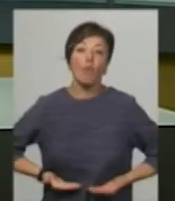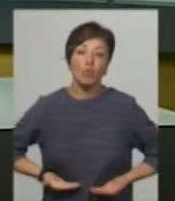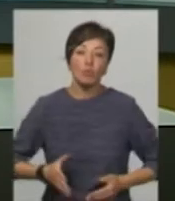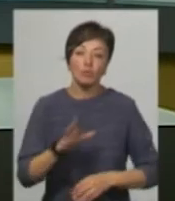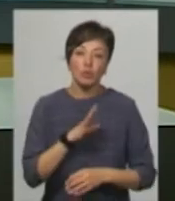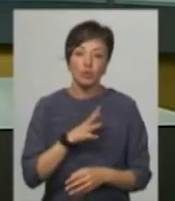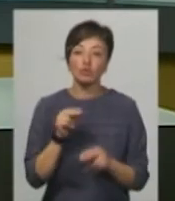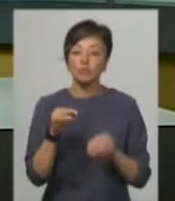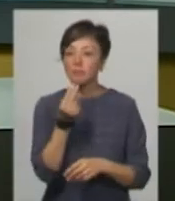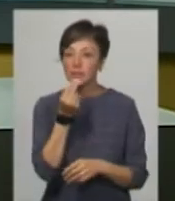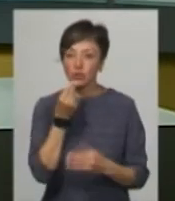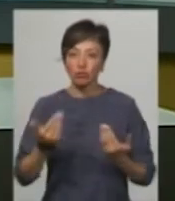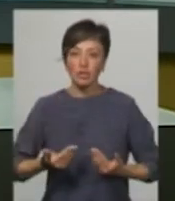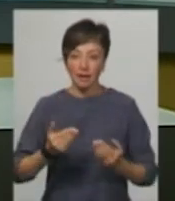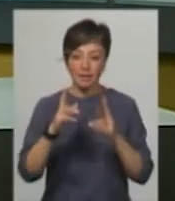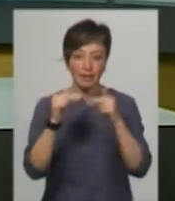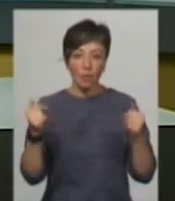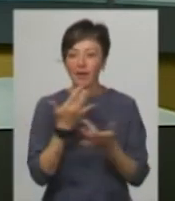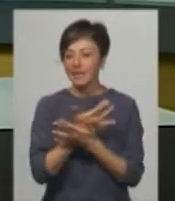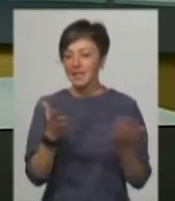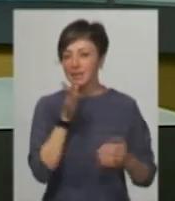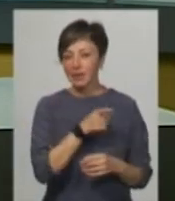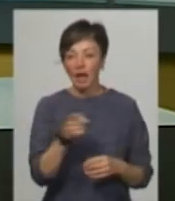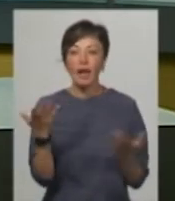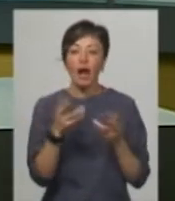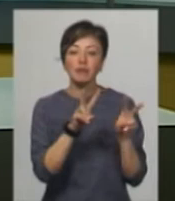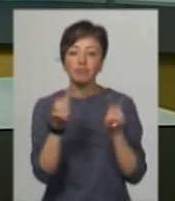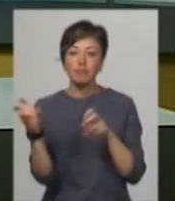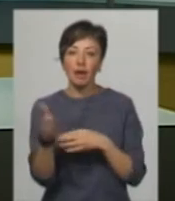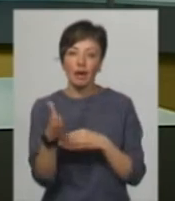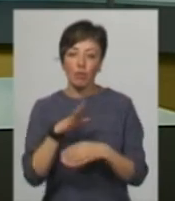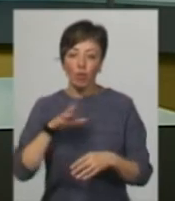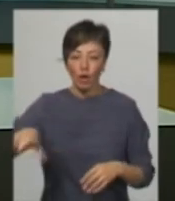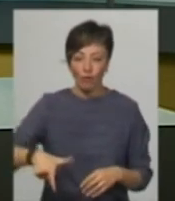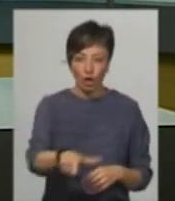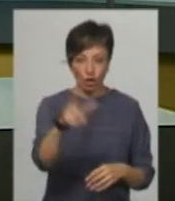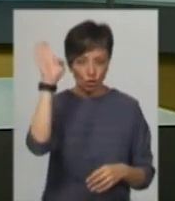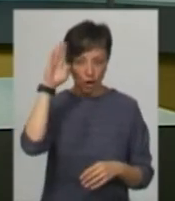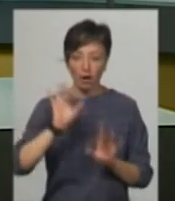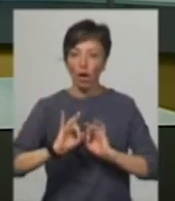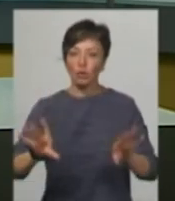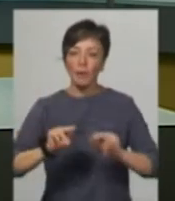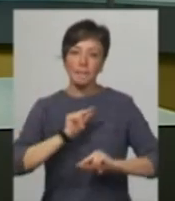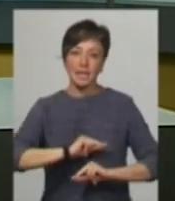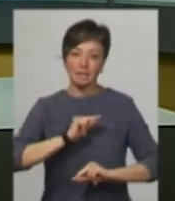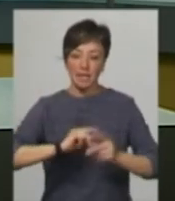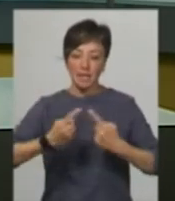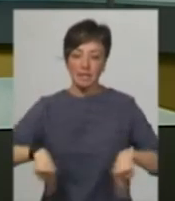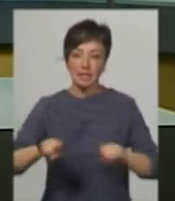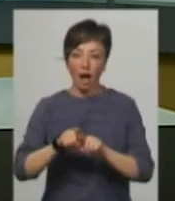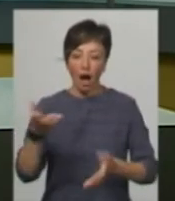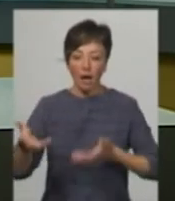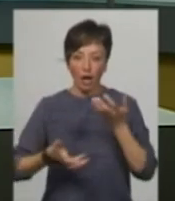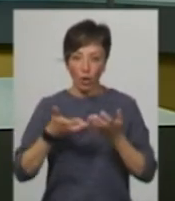харчувалися жителі замку в різну епоху та види яких риб існували у басейнах річок. Про це розповіла співробітниця сектору